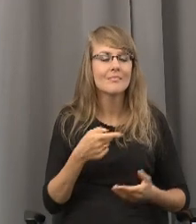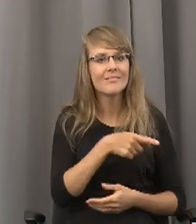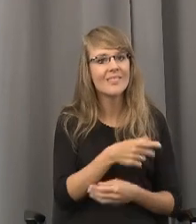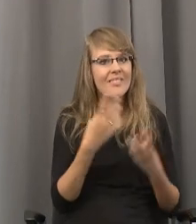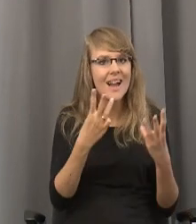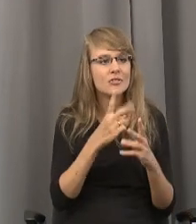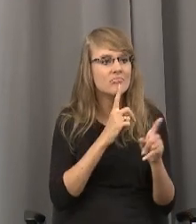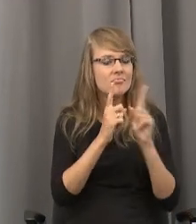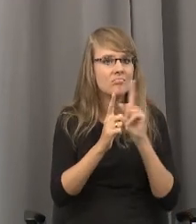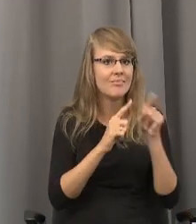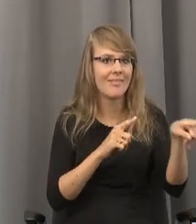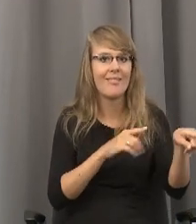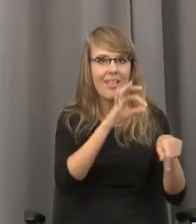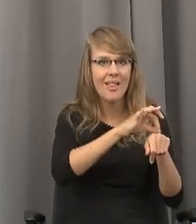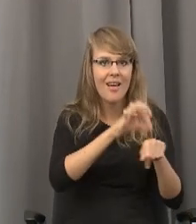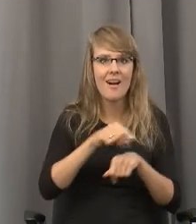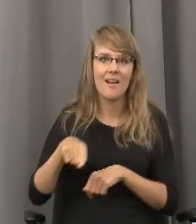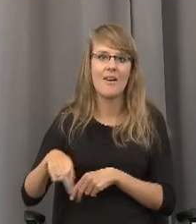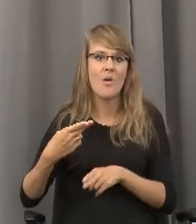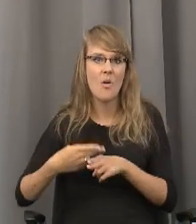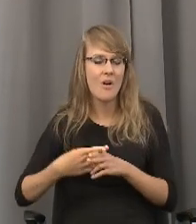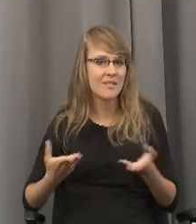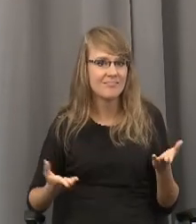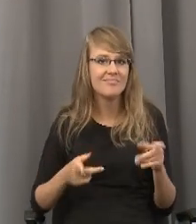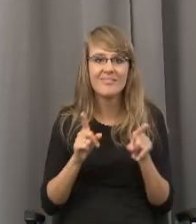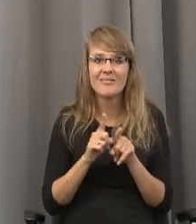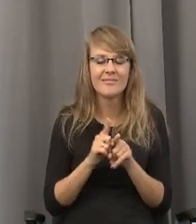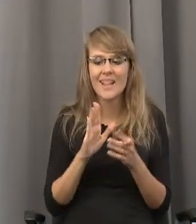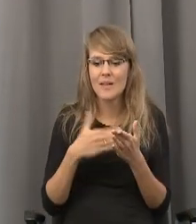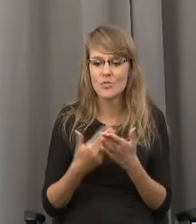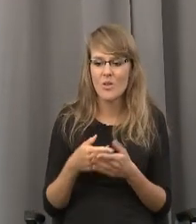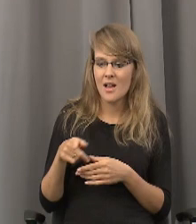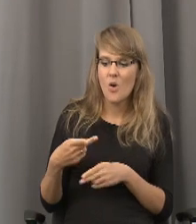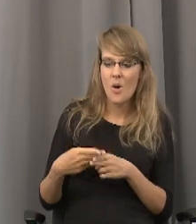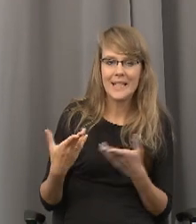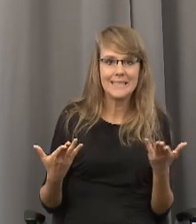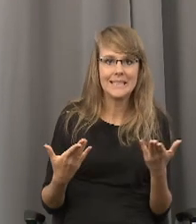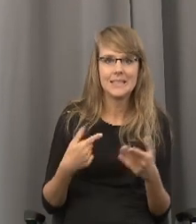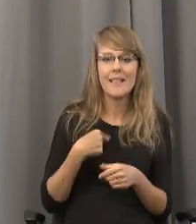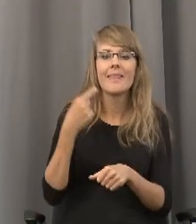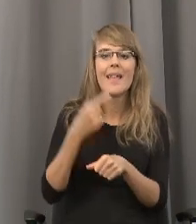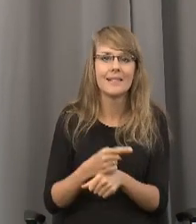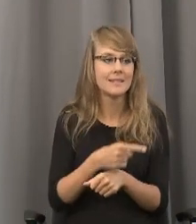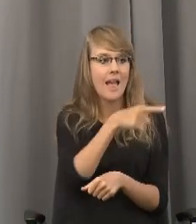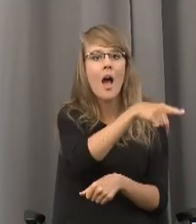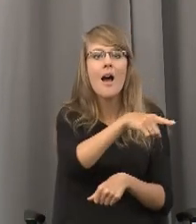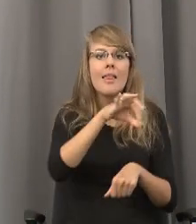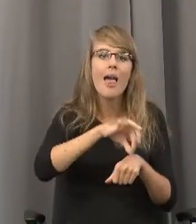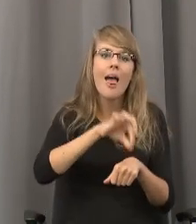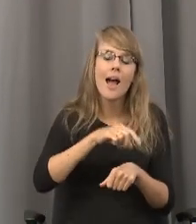także w kontekście decyzji dotyczącej chorego. To znaczy, co zaplanuje lekarz dla tego